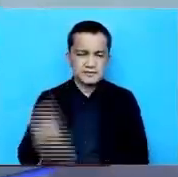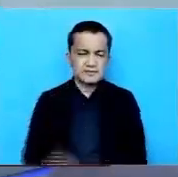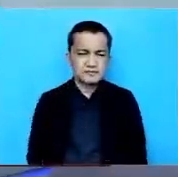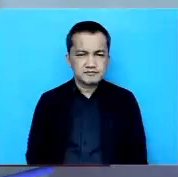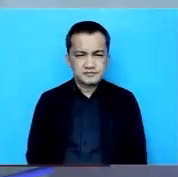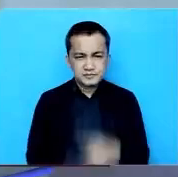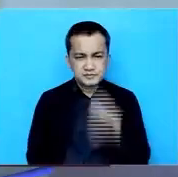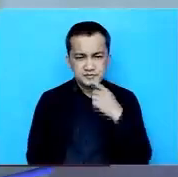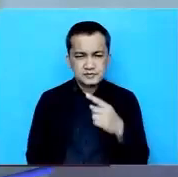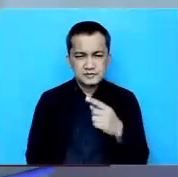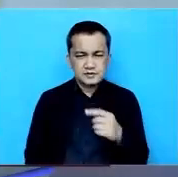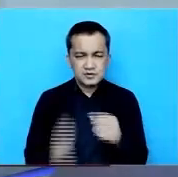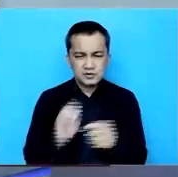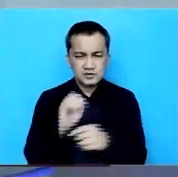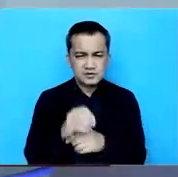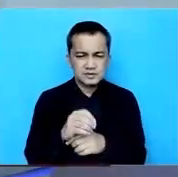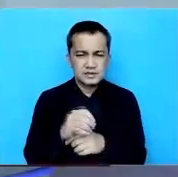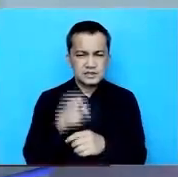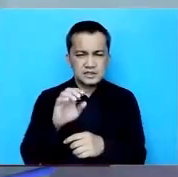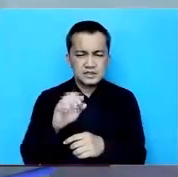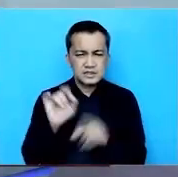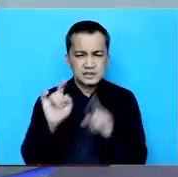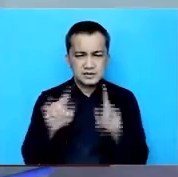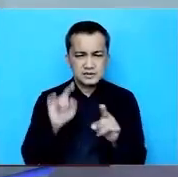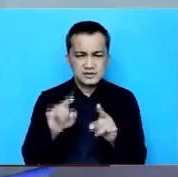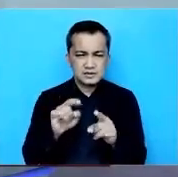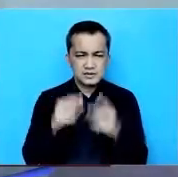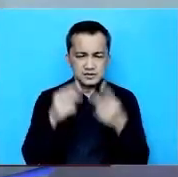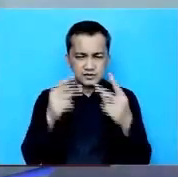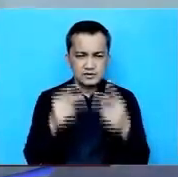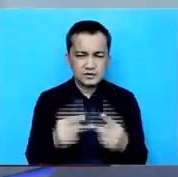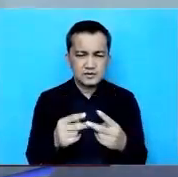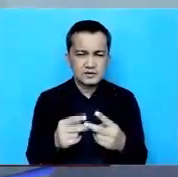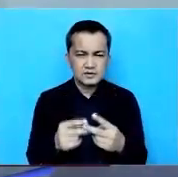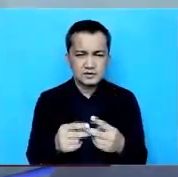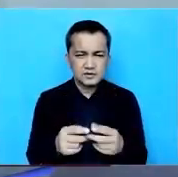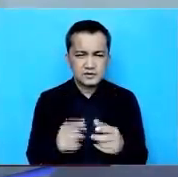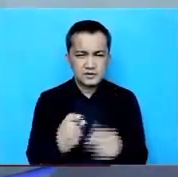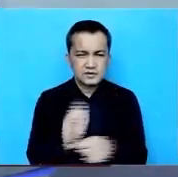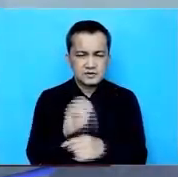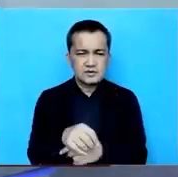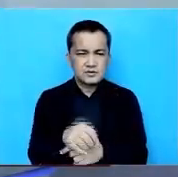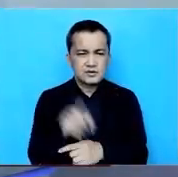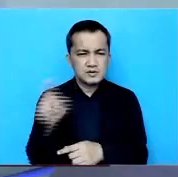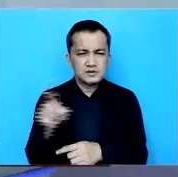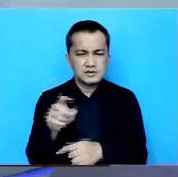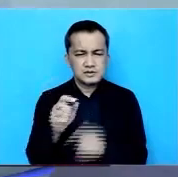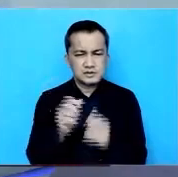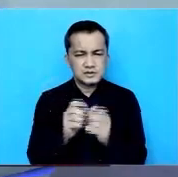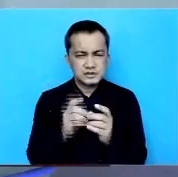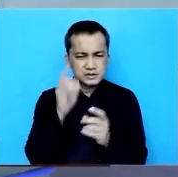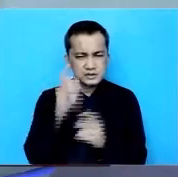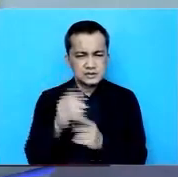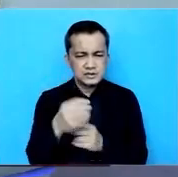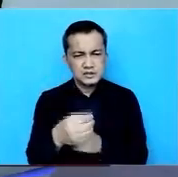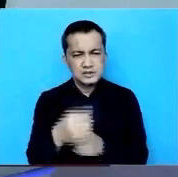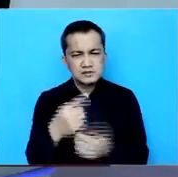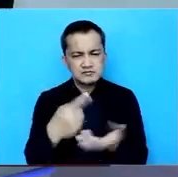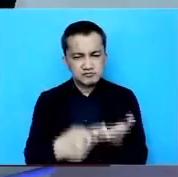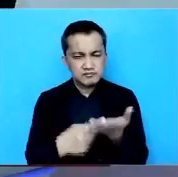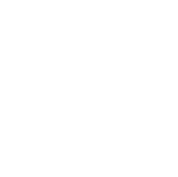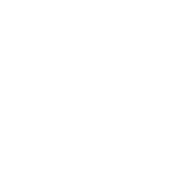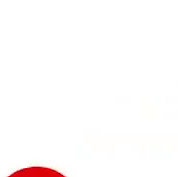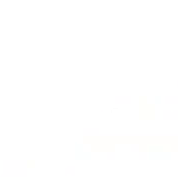natin exagge ang advertisement ng laser na yan dun sa website na yon, mukhang labis-labis pa rin ang distansyang pinag-uusapan.